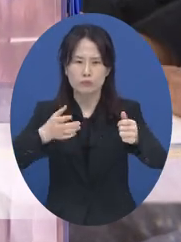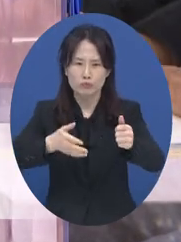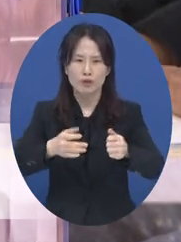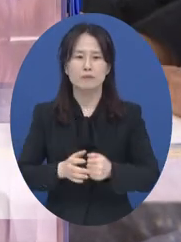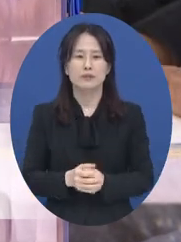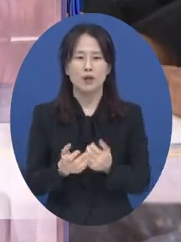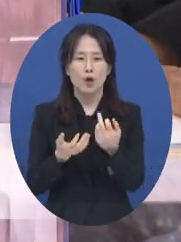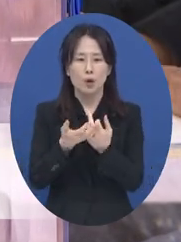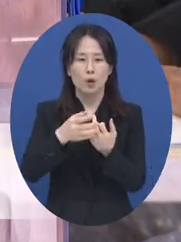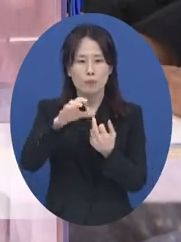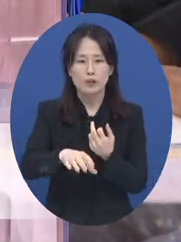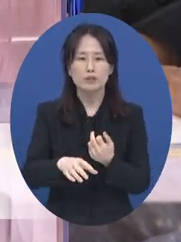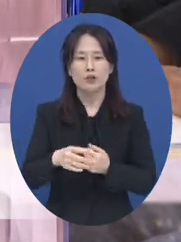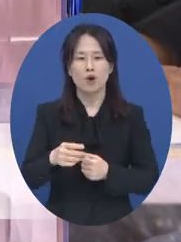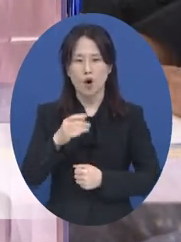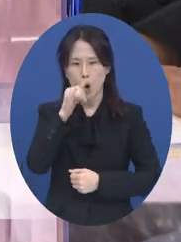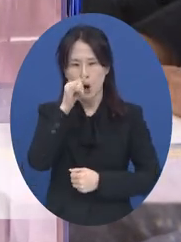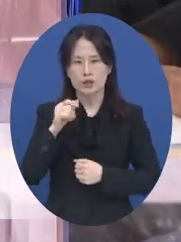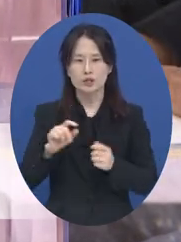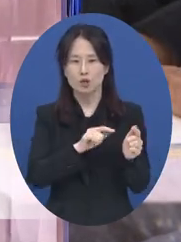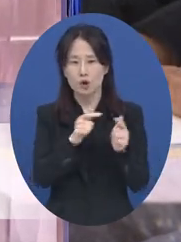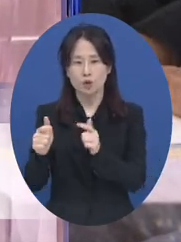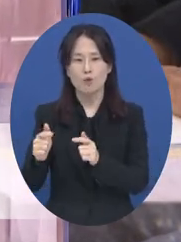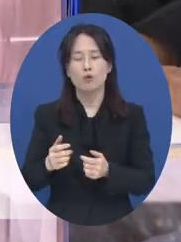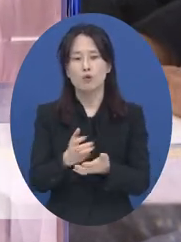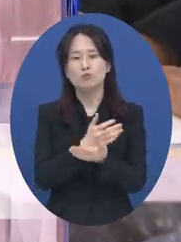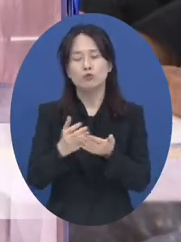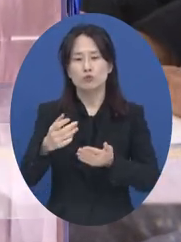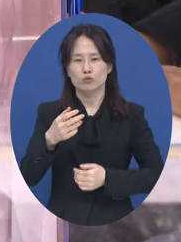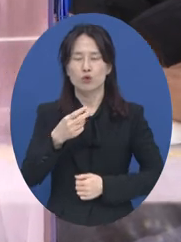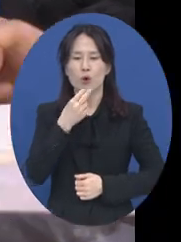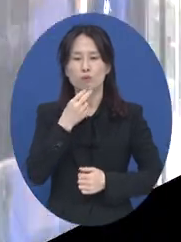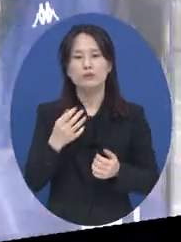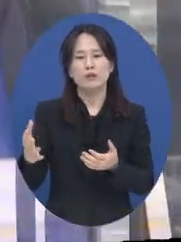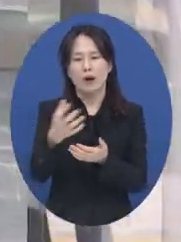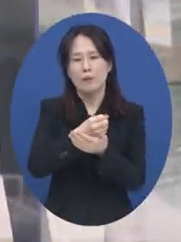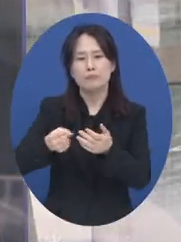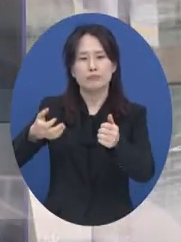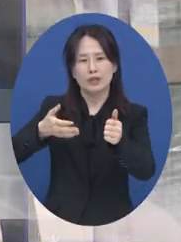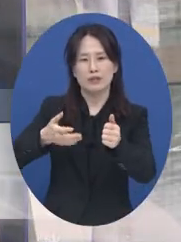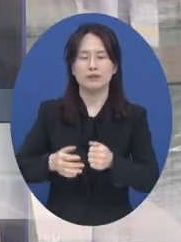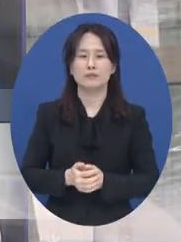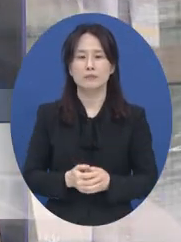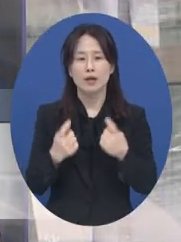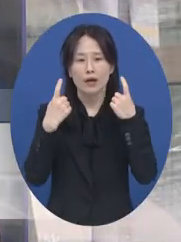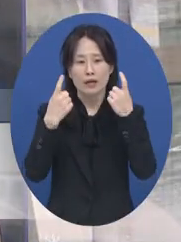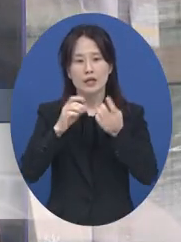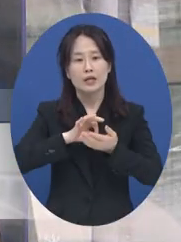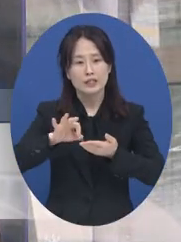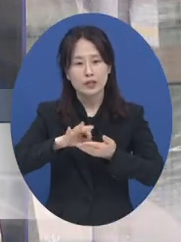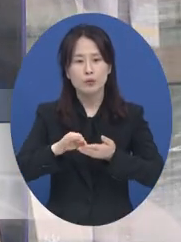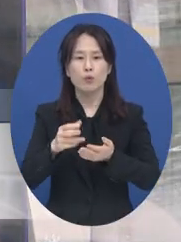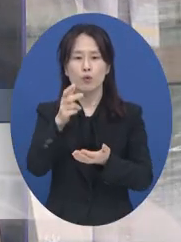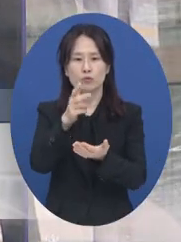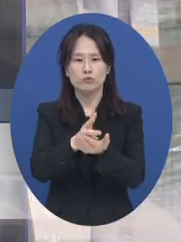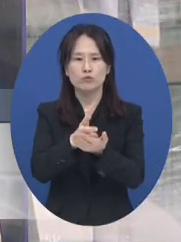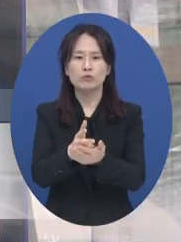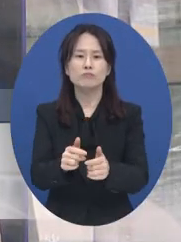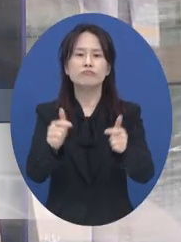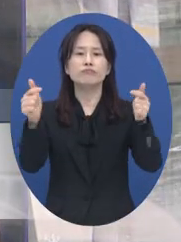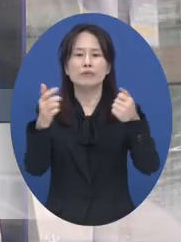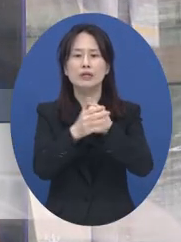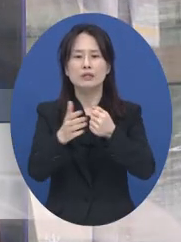나오는 모든 쓰레기는 구분 없이 좀 수거해 주셨으면 합니다. 관광객 및 주민의 차량